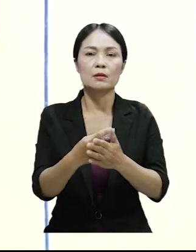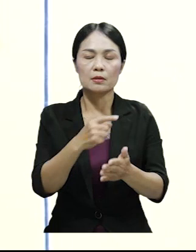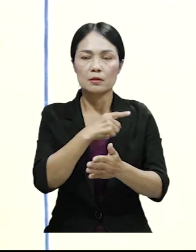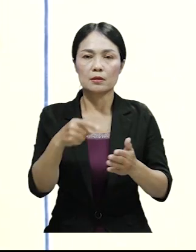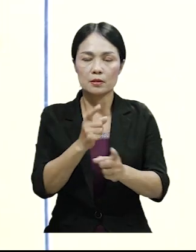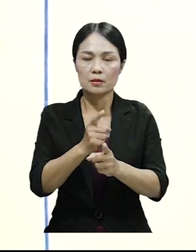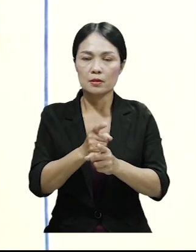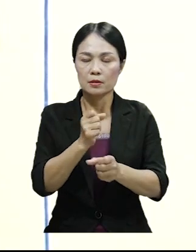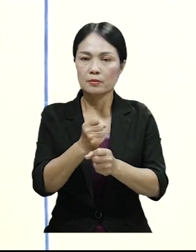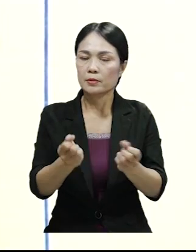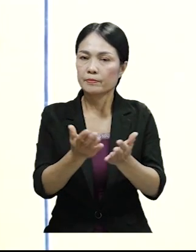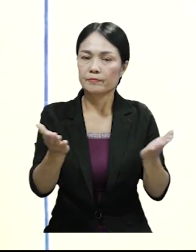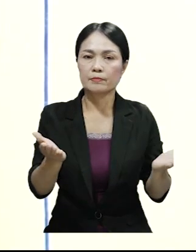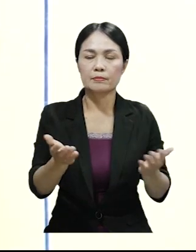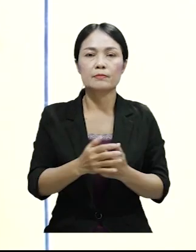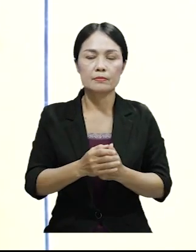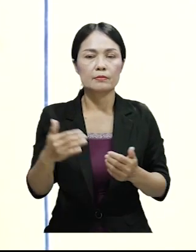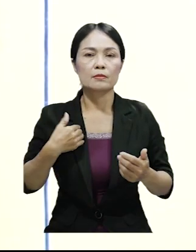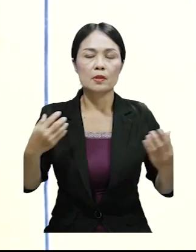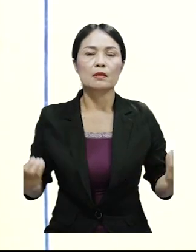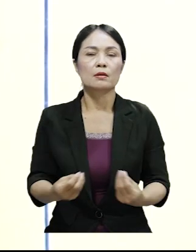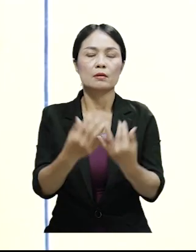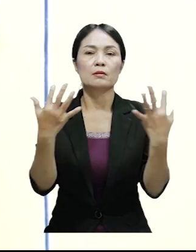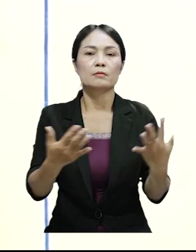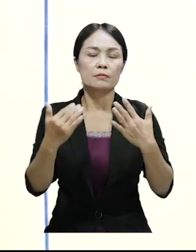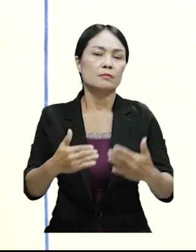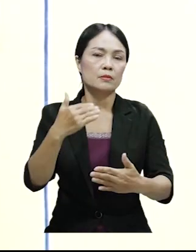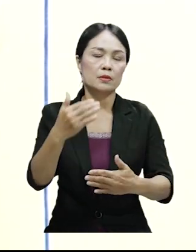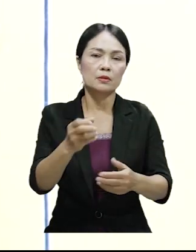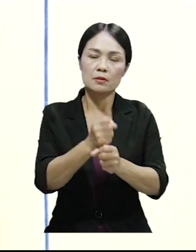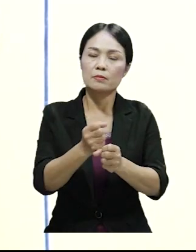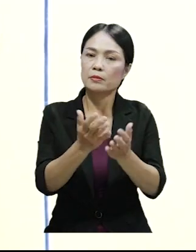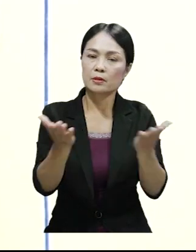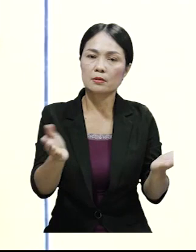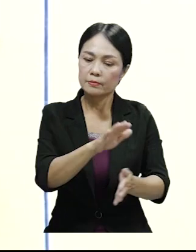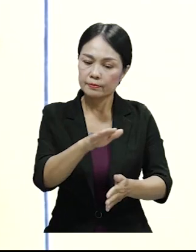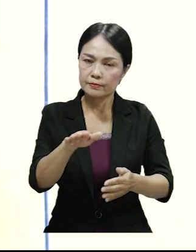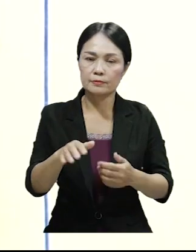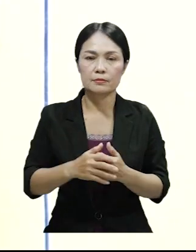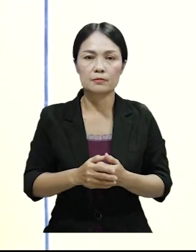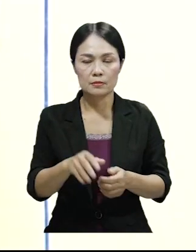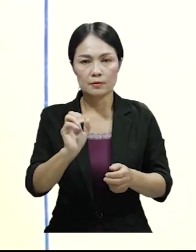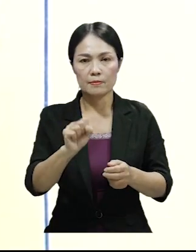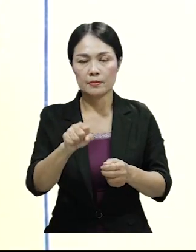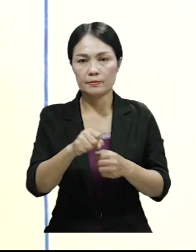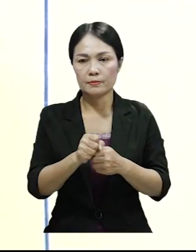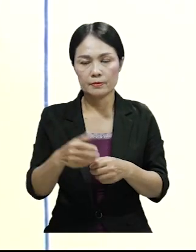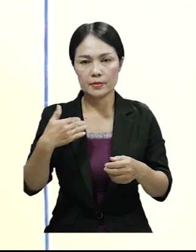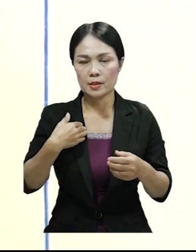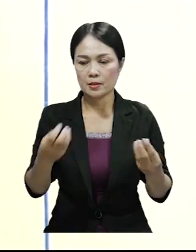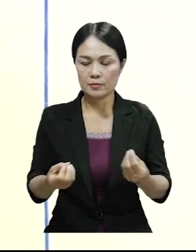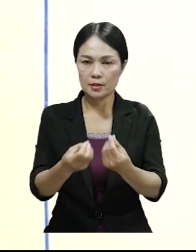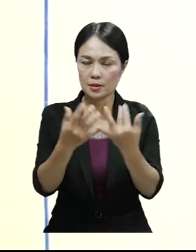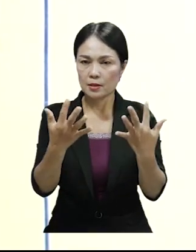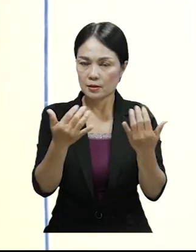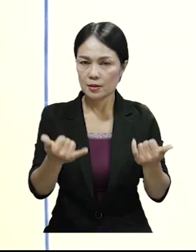យើងត្រូវធ្វើដូចម្ដេចកូនកាលណាវាមានច្រើនជំហានច្រើនដំណាក់កាលអញ្ចឹងយើងធ្វើម៉េចកូនបាទអញ្ចឹងកាលណាវាមានច្រើ